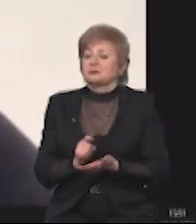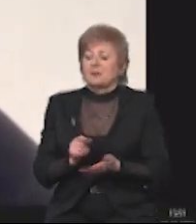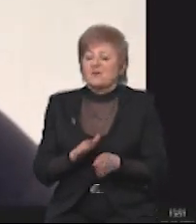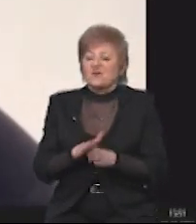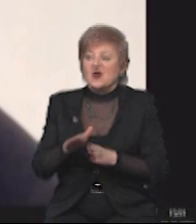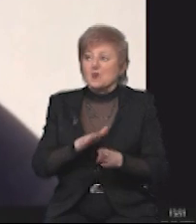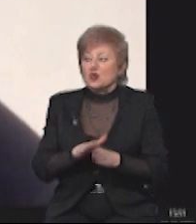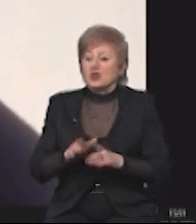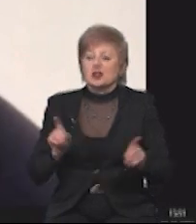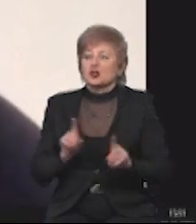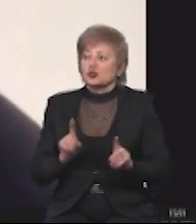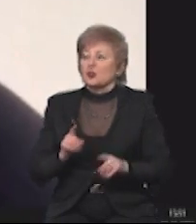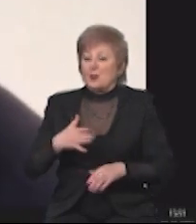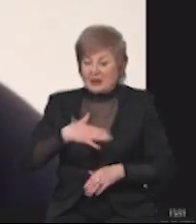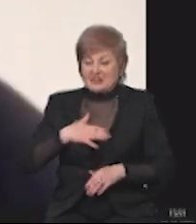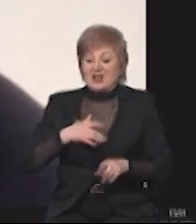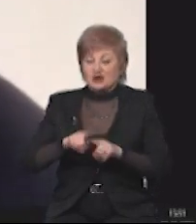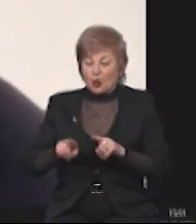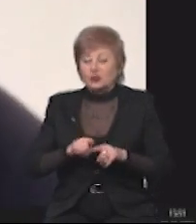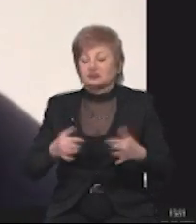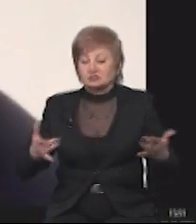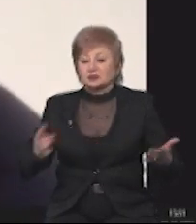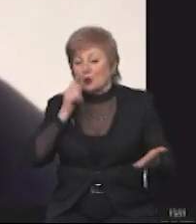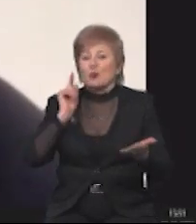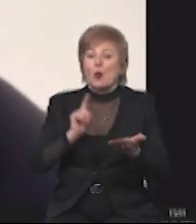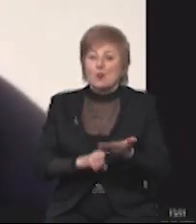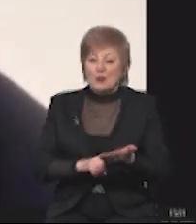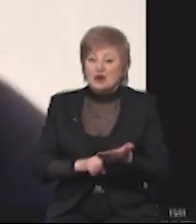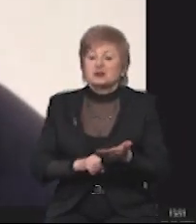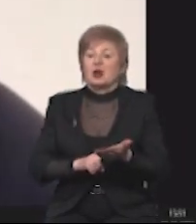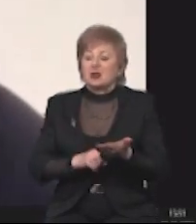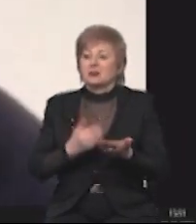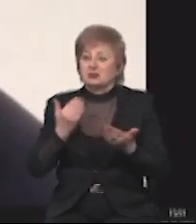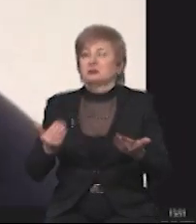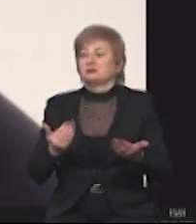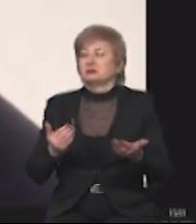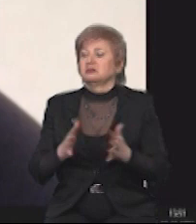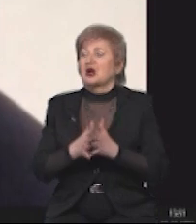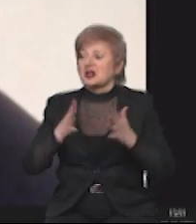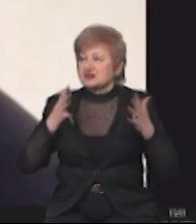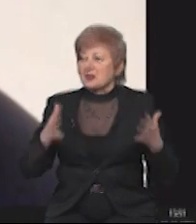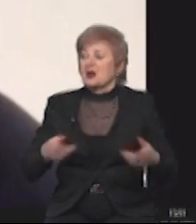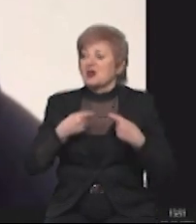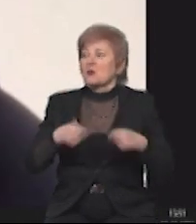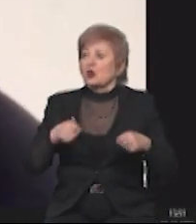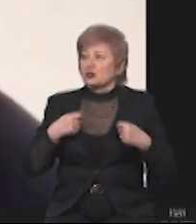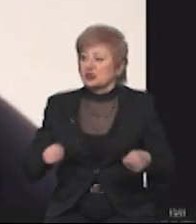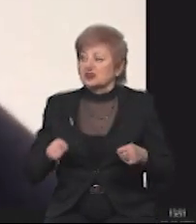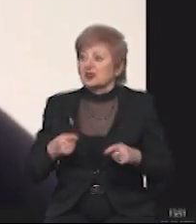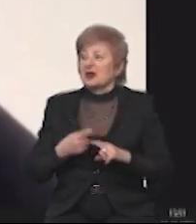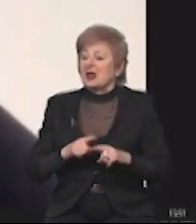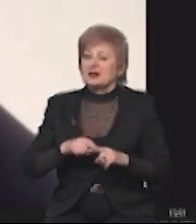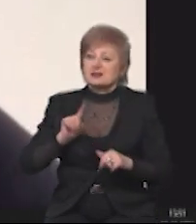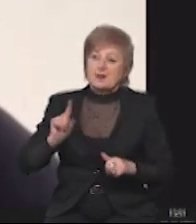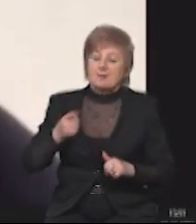придерживать для того, чтобы наш продукт попадал максимально безопасен конечному потребителю. Это